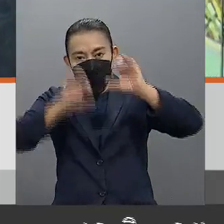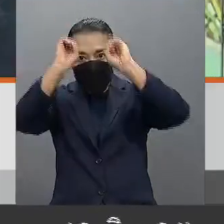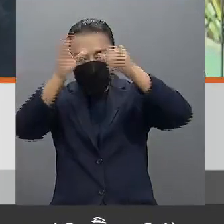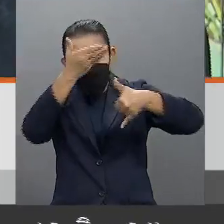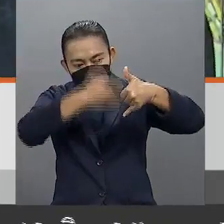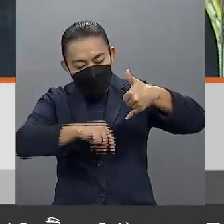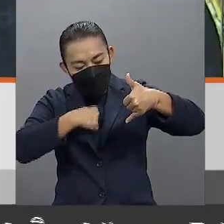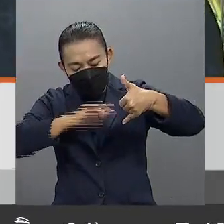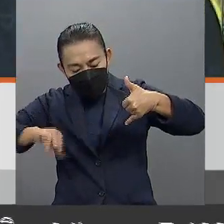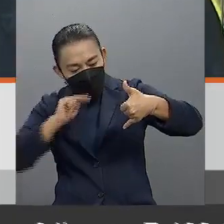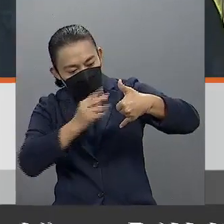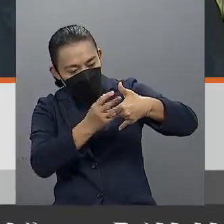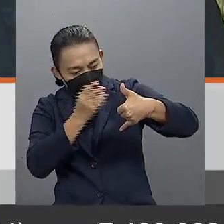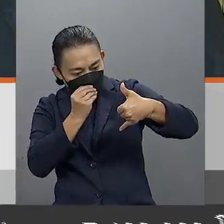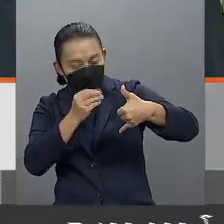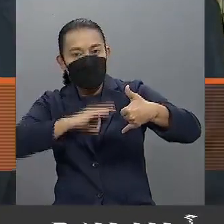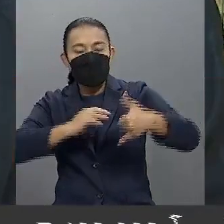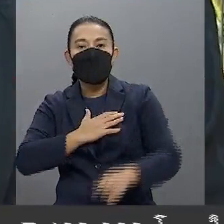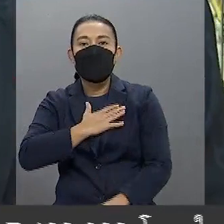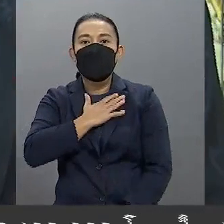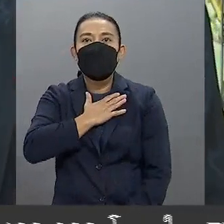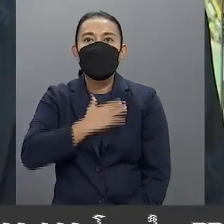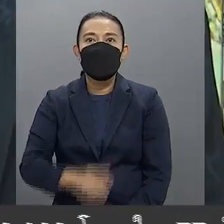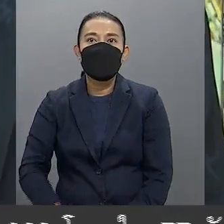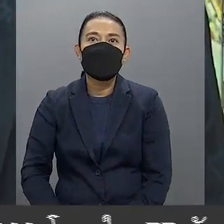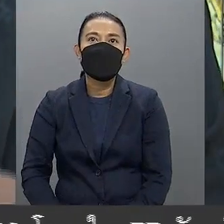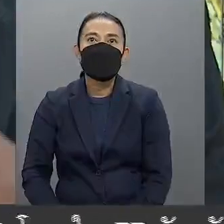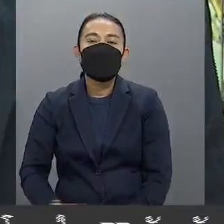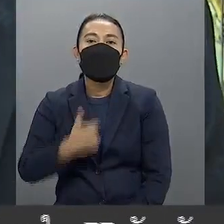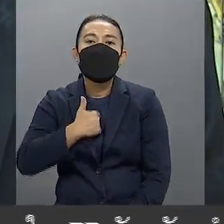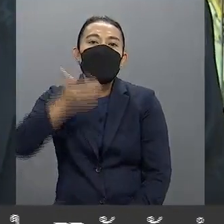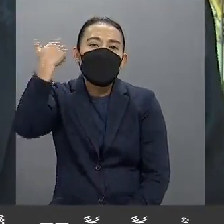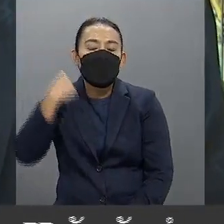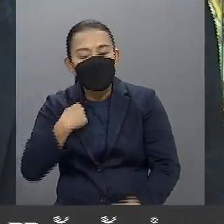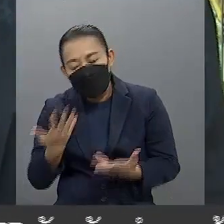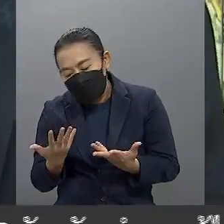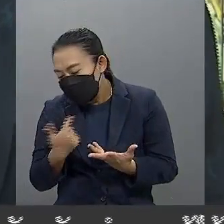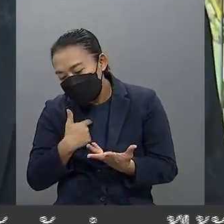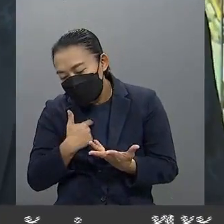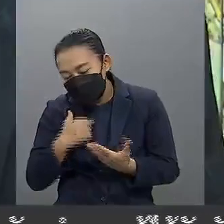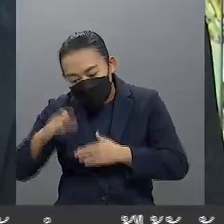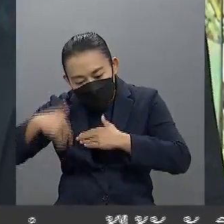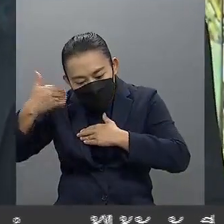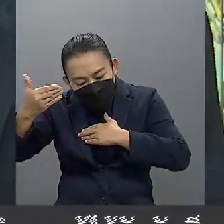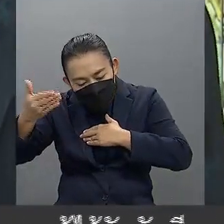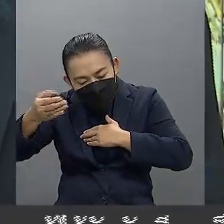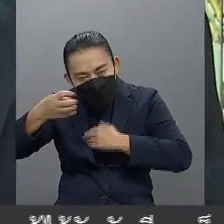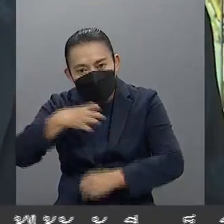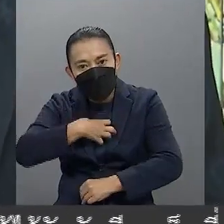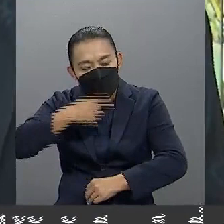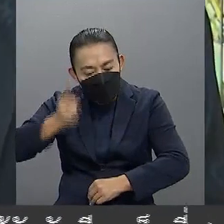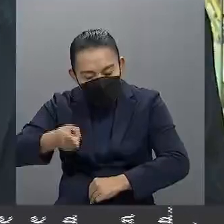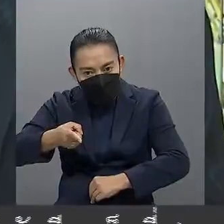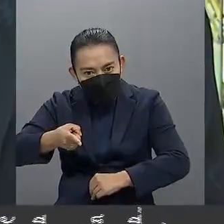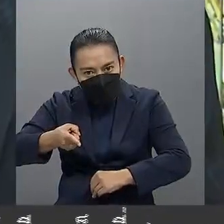ทั่วไปแล้วผมซึ่งแต่ก่อนก็ไม่ได้เป็นโลเป็นพายอะไรมากพอวันหนึ่งคิดจะจริงจังเกี่ยวกับเส้นทางนี้ขึ้นมาก็รู้สึกว่าอาจารย์